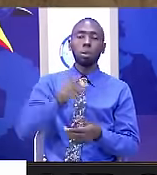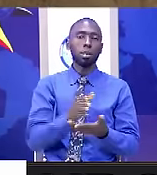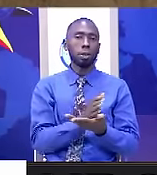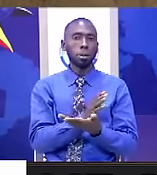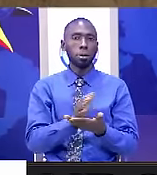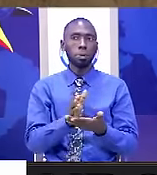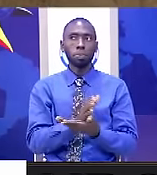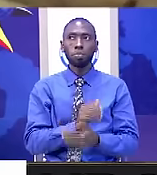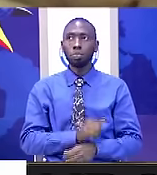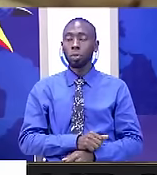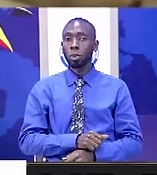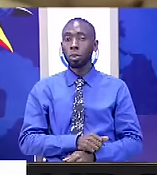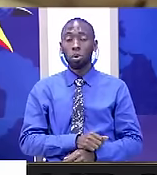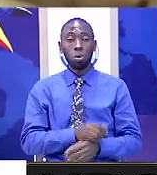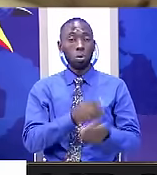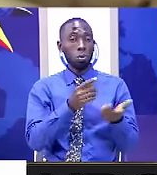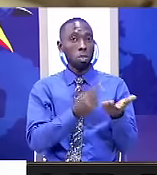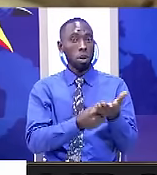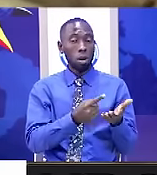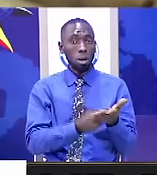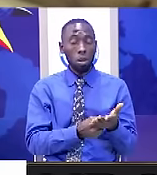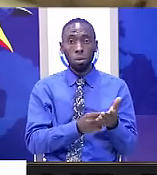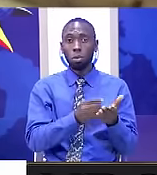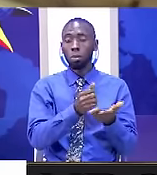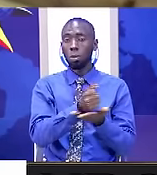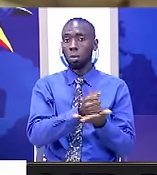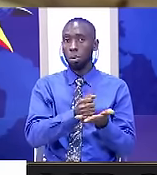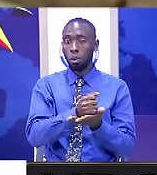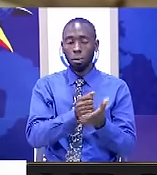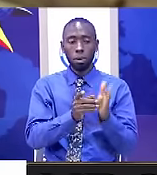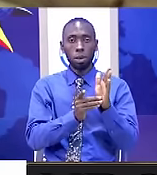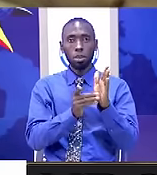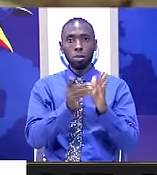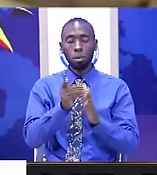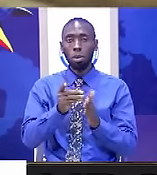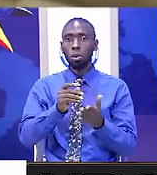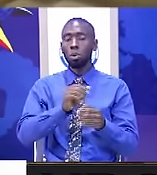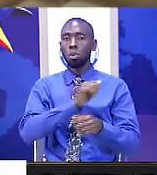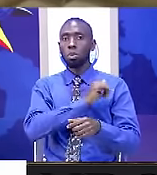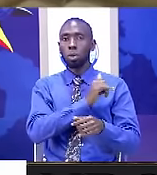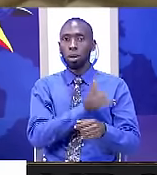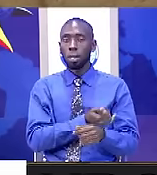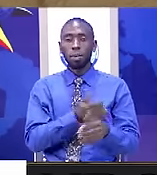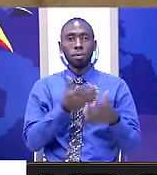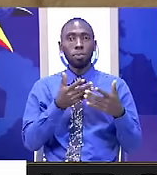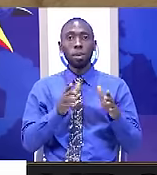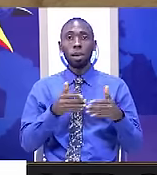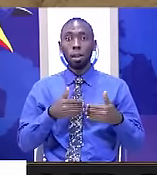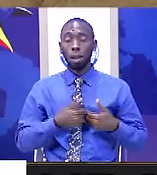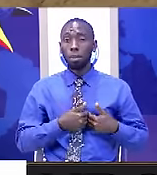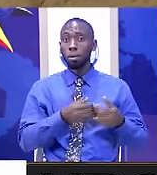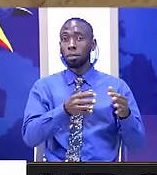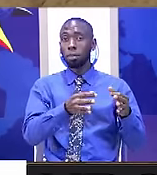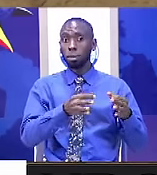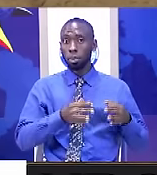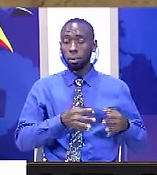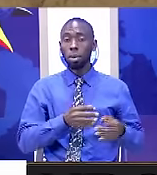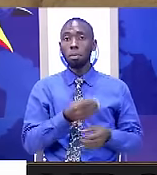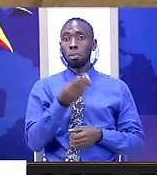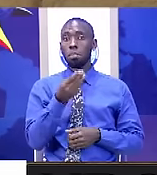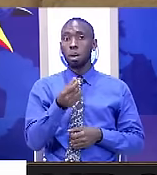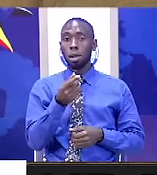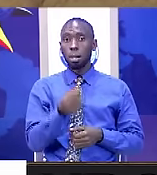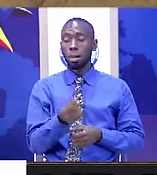kya Uganda Coffee Development Authority mu mwaka 2023 tagaddewo ebitabo byakyo n'ensimbi eziyingidde eggwanga okuva mu